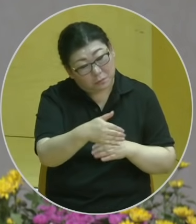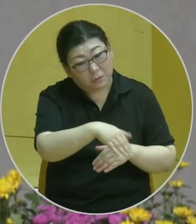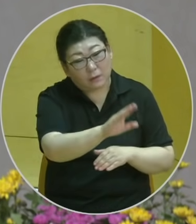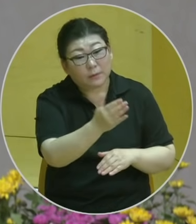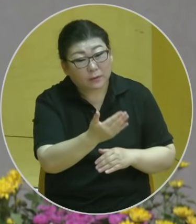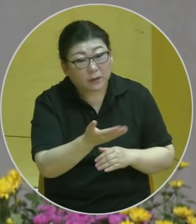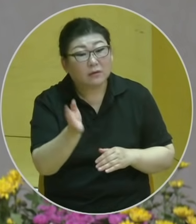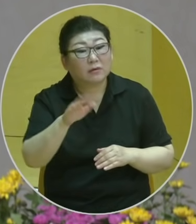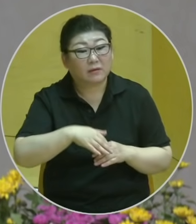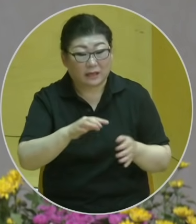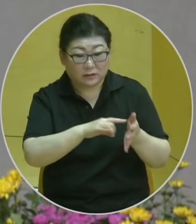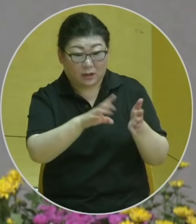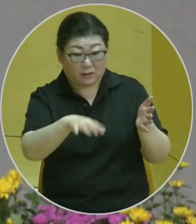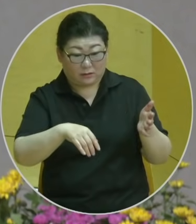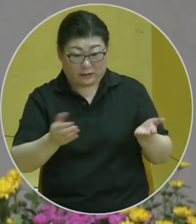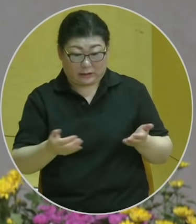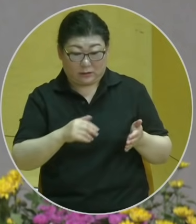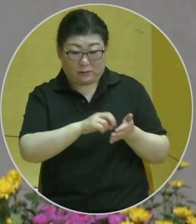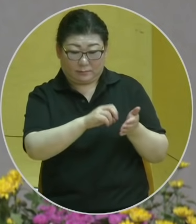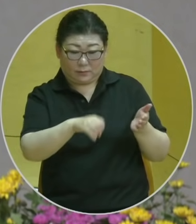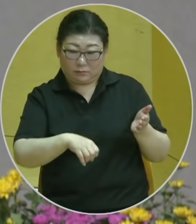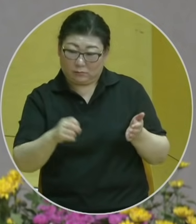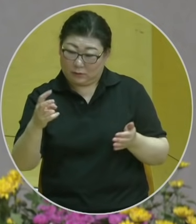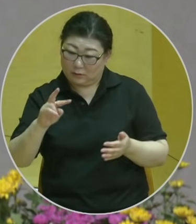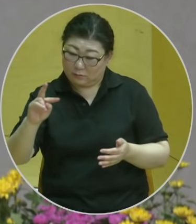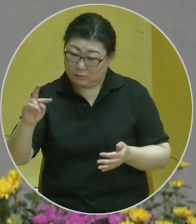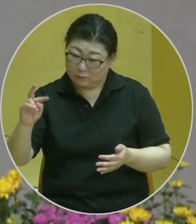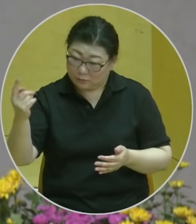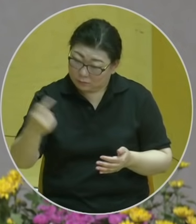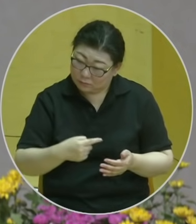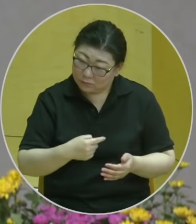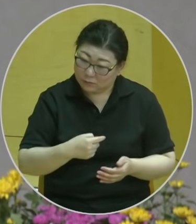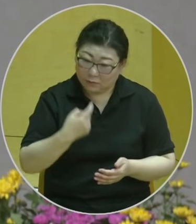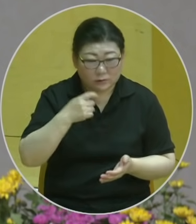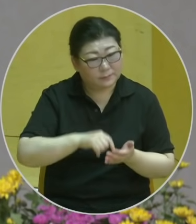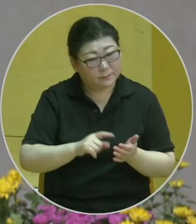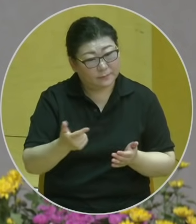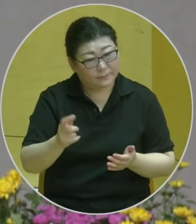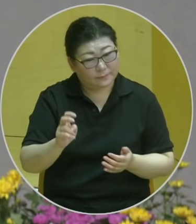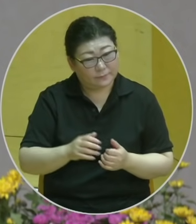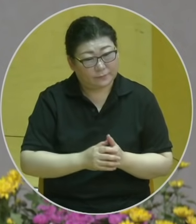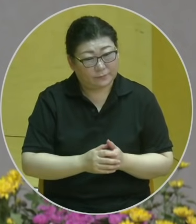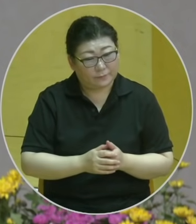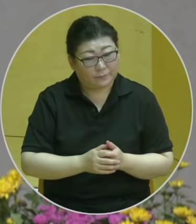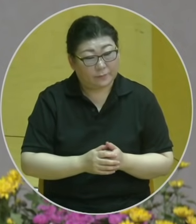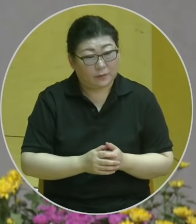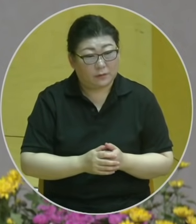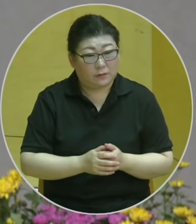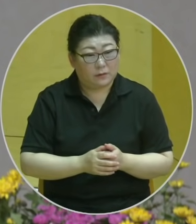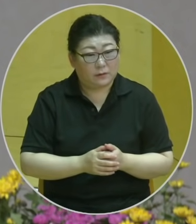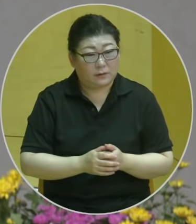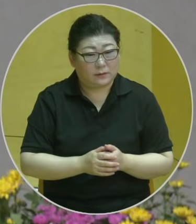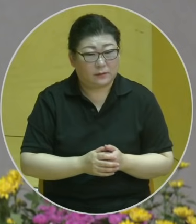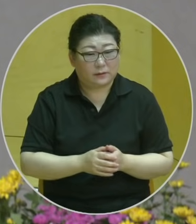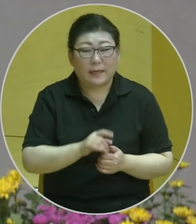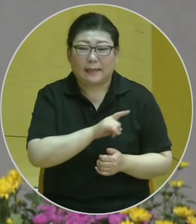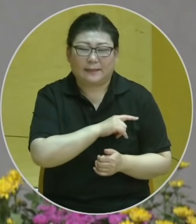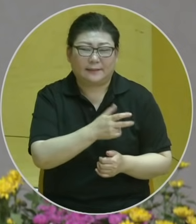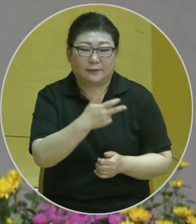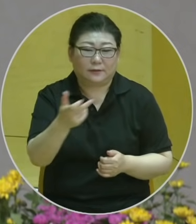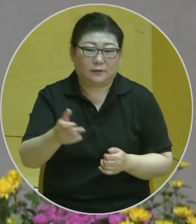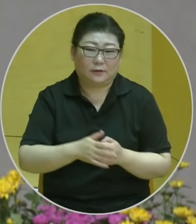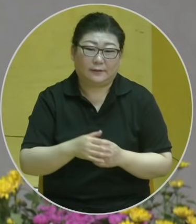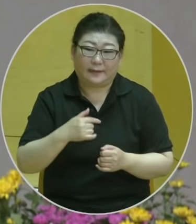것입니다. 아마 그 중에서도 가장 힘든 것이 이것이 아니겠습니까? 내가 예수님을 따라갈 때 뭔가 유익이 되고 도움이 돼야